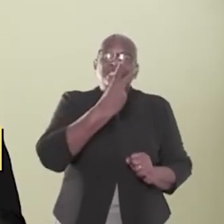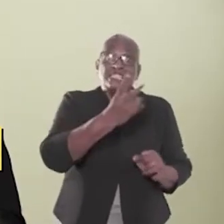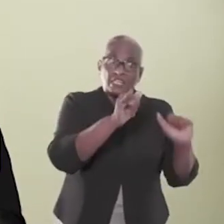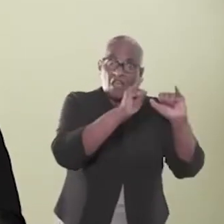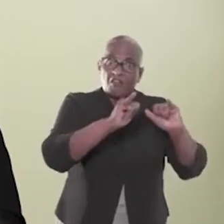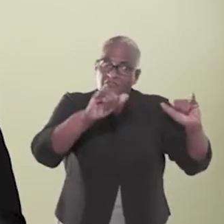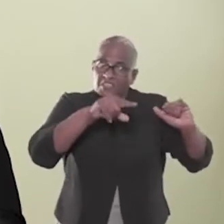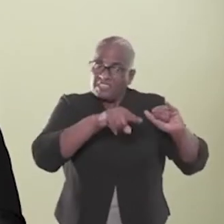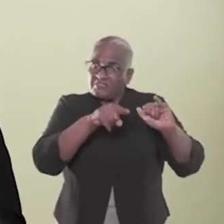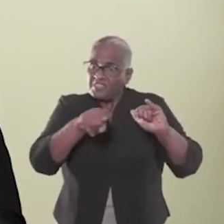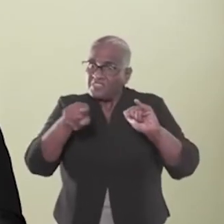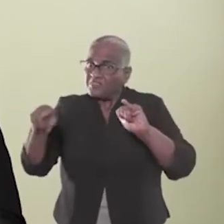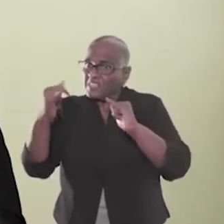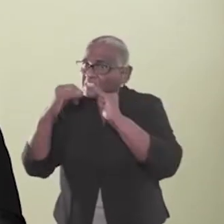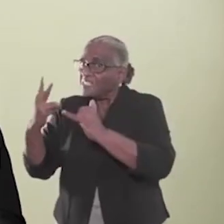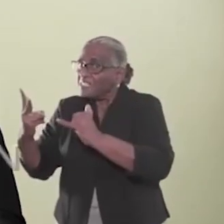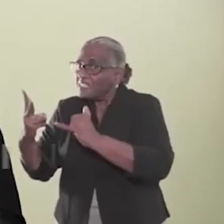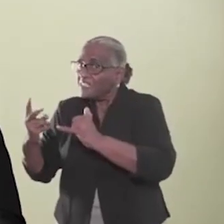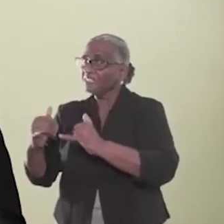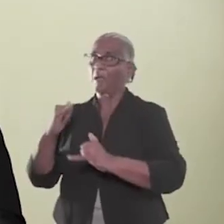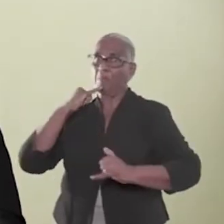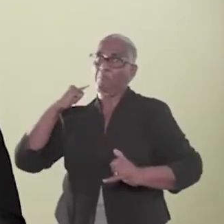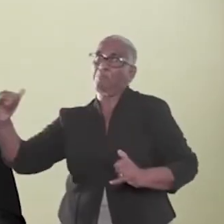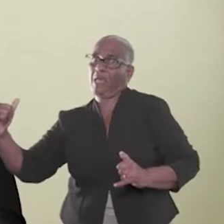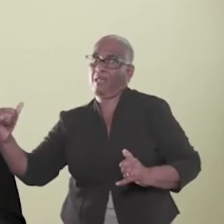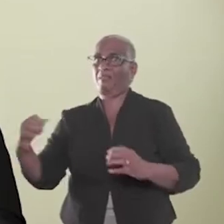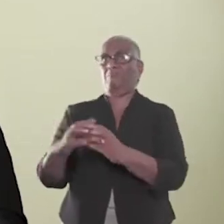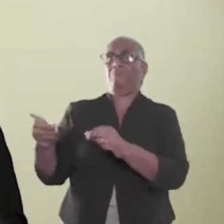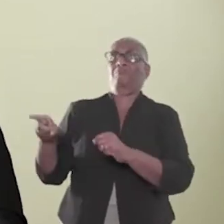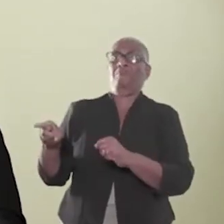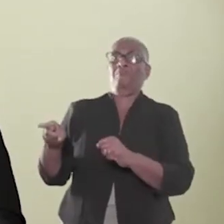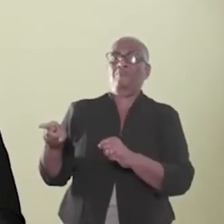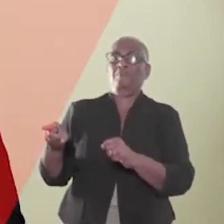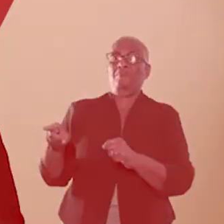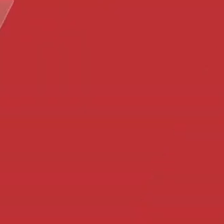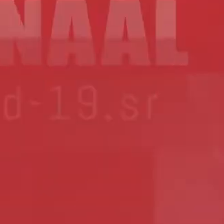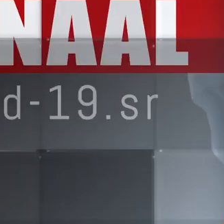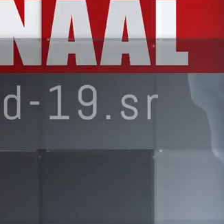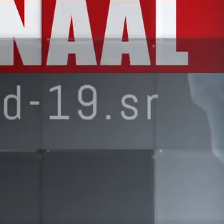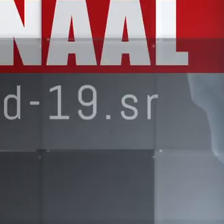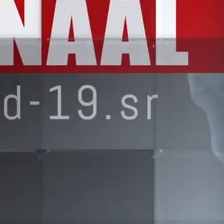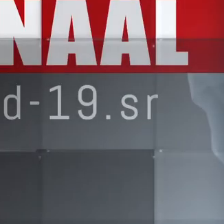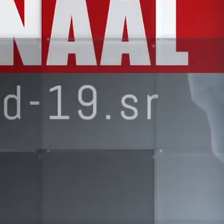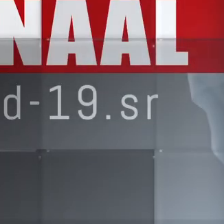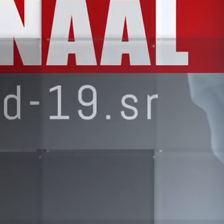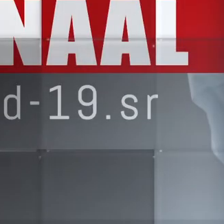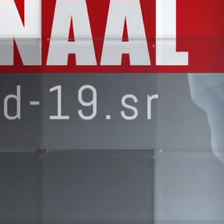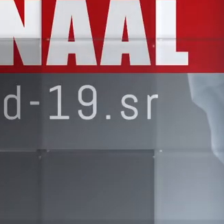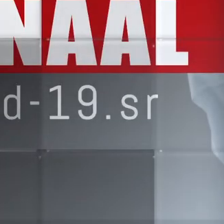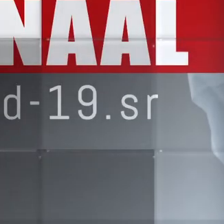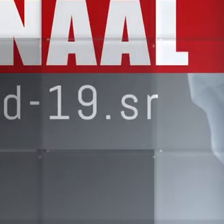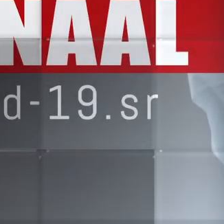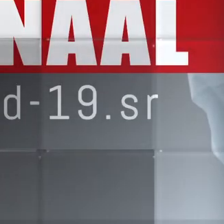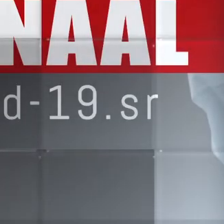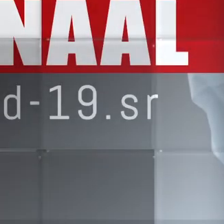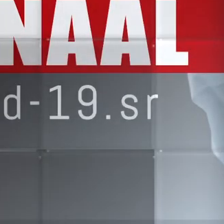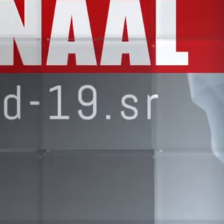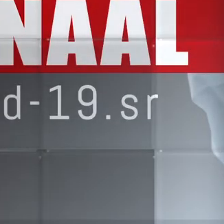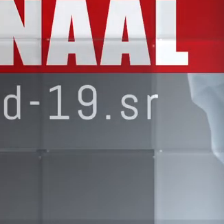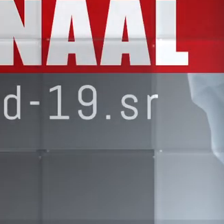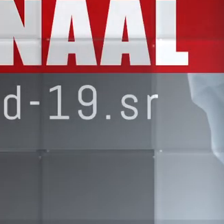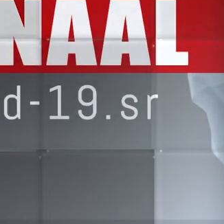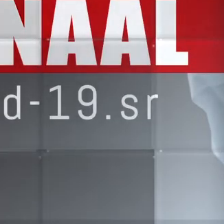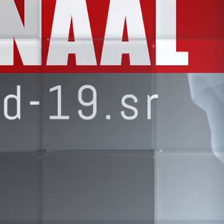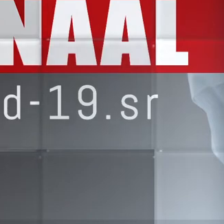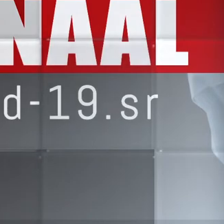eventuele illegale feestjes te rapporteren aan de daartoe bevoegde autoriteiten. Wat ook duidelijk werd in de toespraak van onze